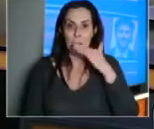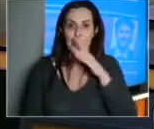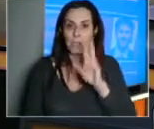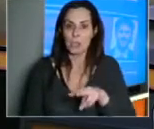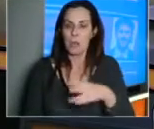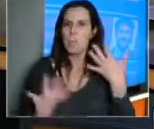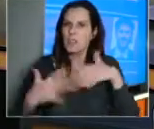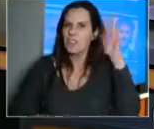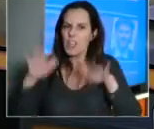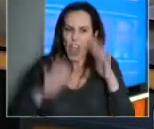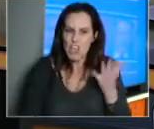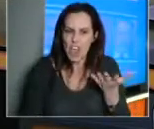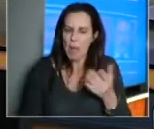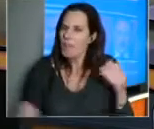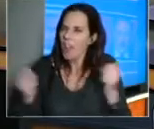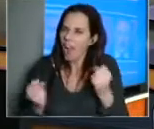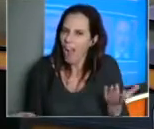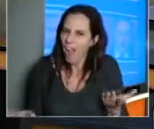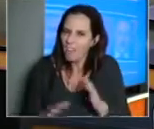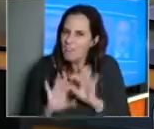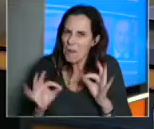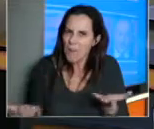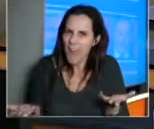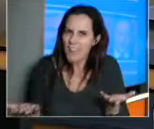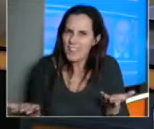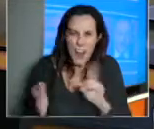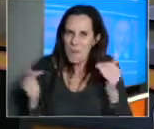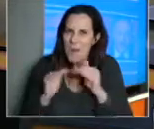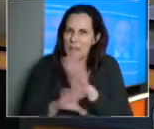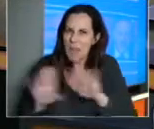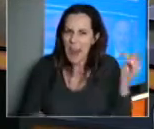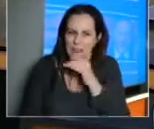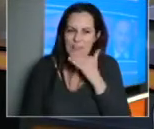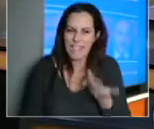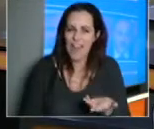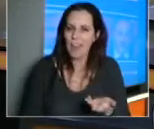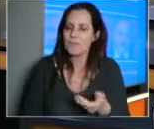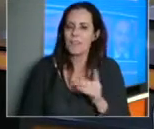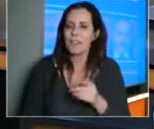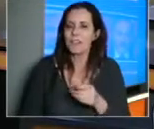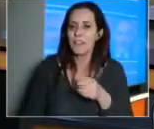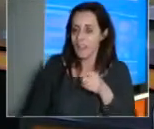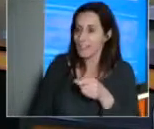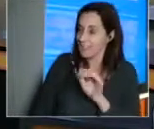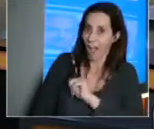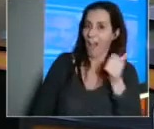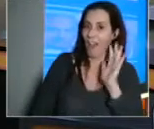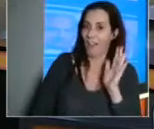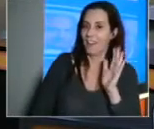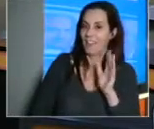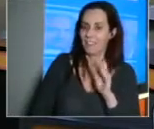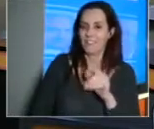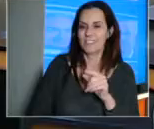כזה מזג אוויר סוער, קר, אין ממש, כאילו, מזג אוויר לא מתאים בכלל לאביב הזה, את מדברת על מסע ומתן קואליציוני. אבל זה דווקא אחלה מסע ומתן